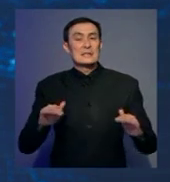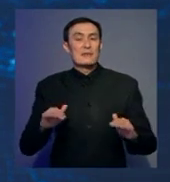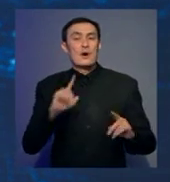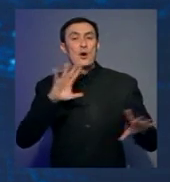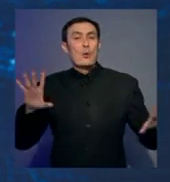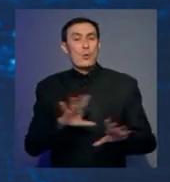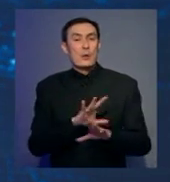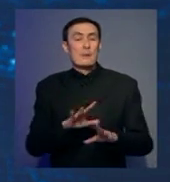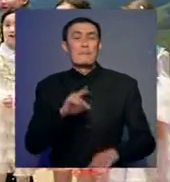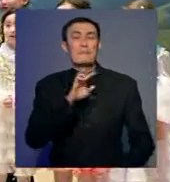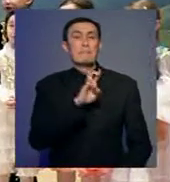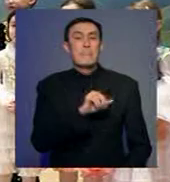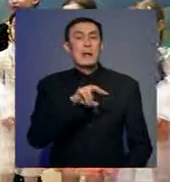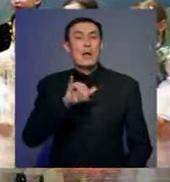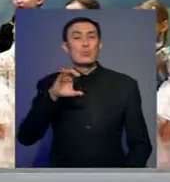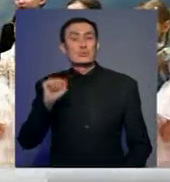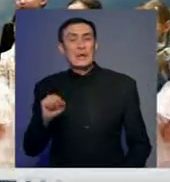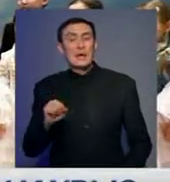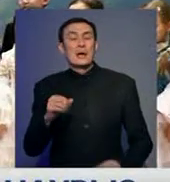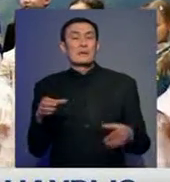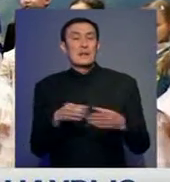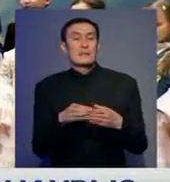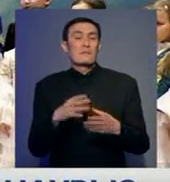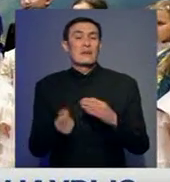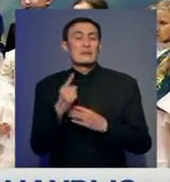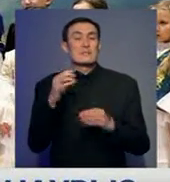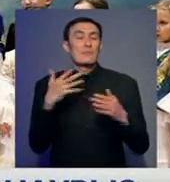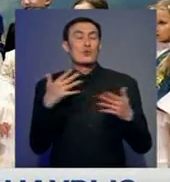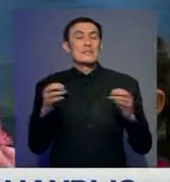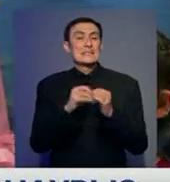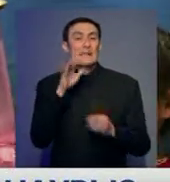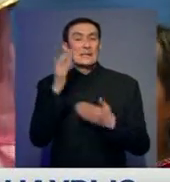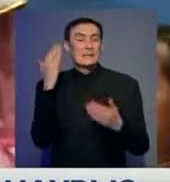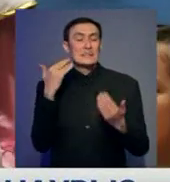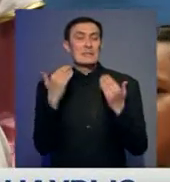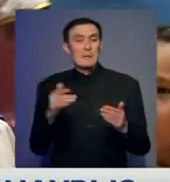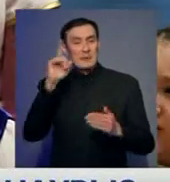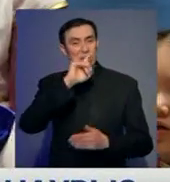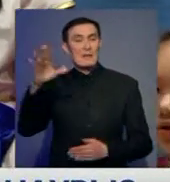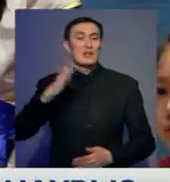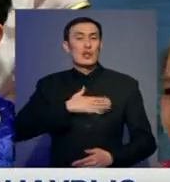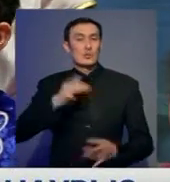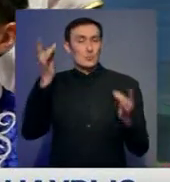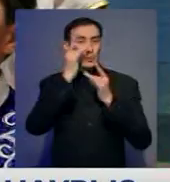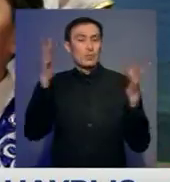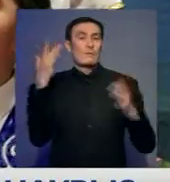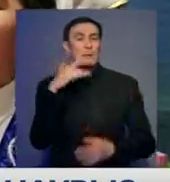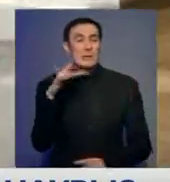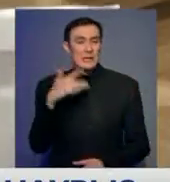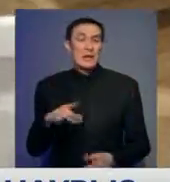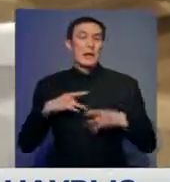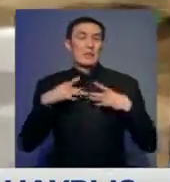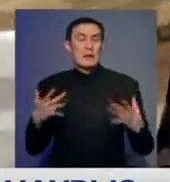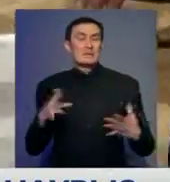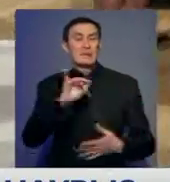«Балауса». Этот уникальный детский коллектив появился в Вирджинии более 10 лет назад и теперь прославляет нашу культуру в Америке.